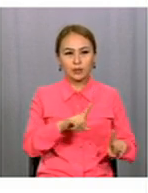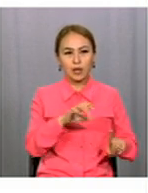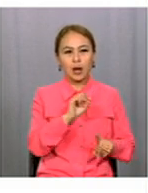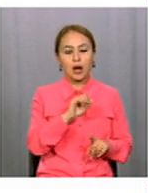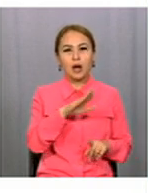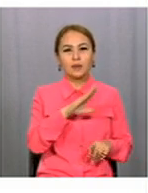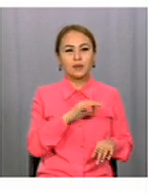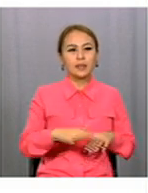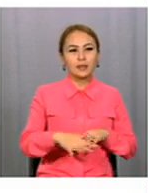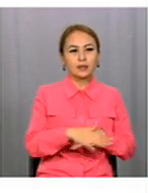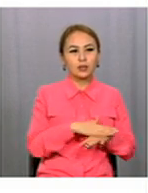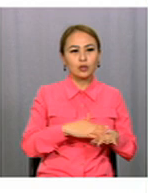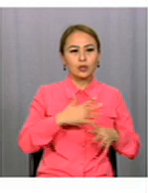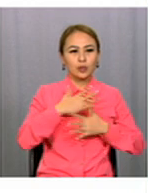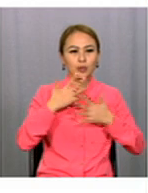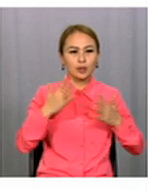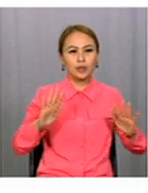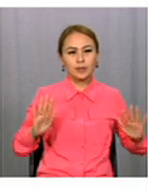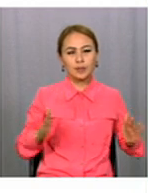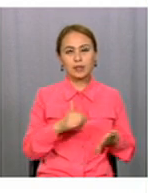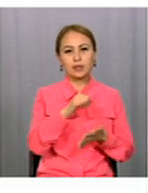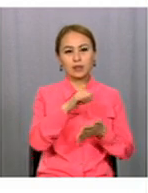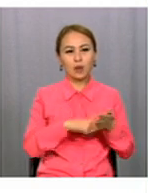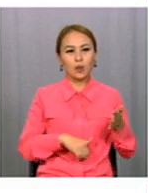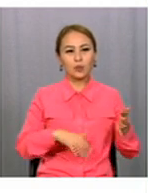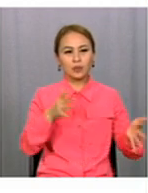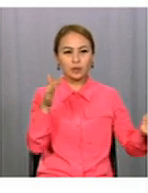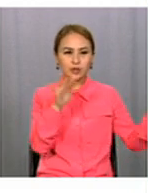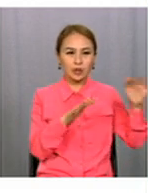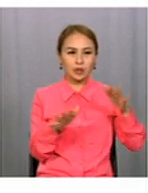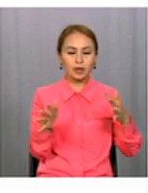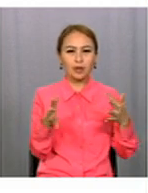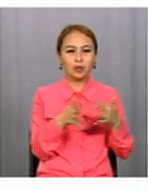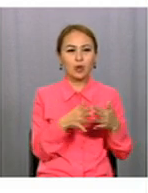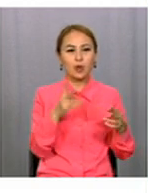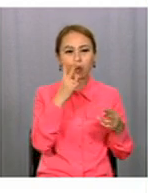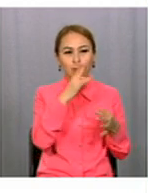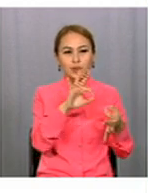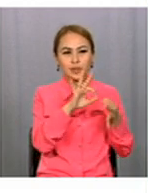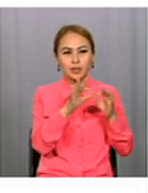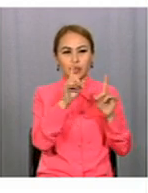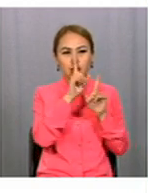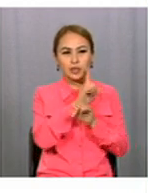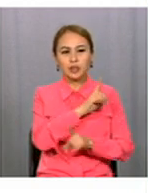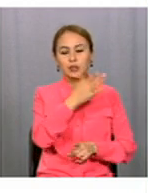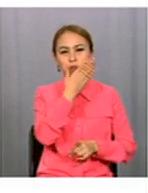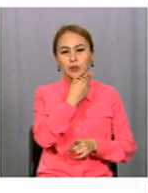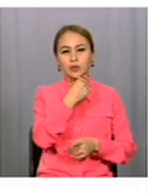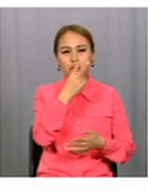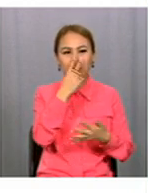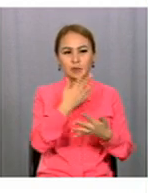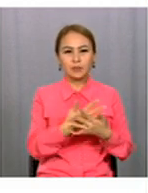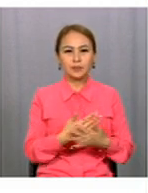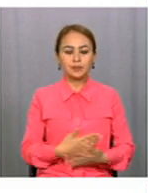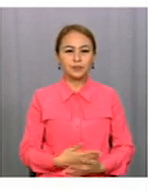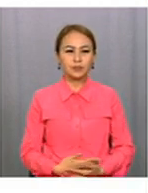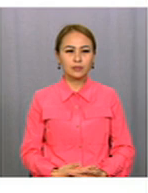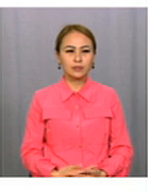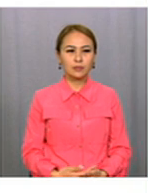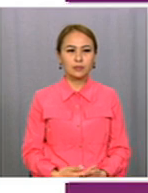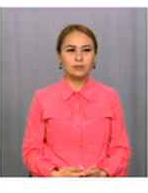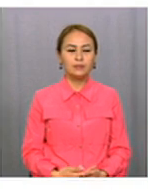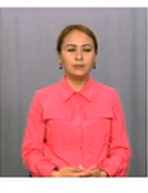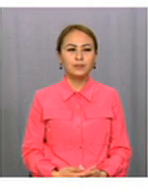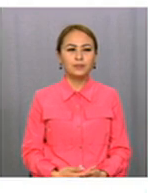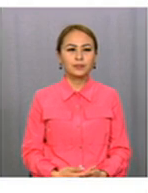қозғалмайды. Автор елдегі үлкен оқиғаның әсерін таудың шайқалған образымен ерекше көркемдеп тұр.